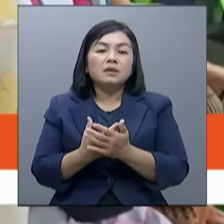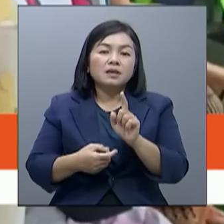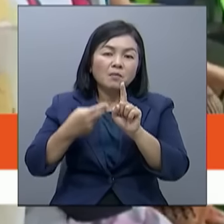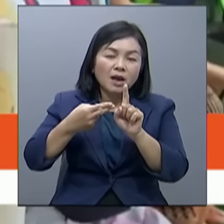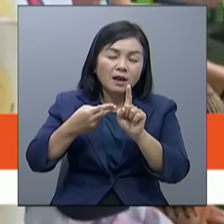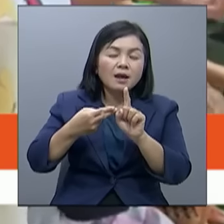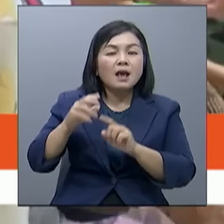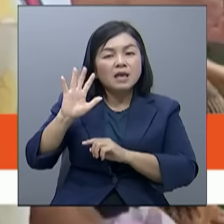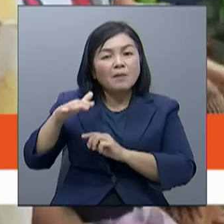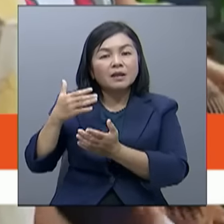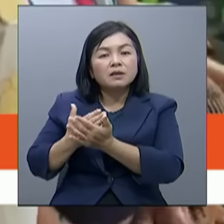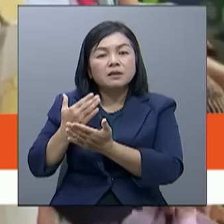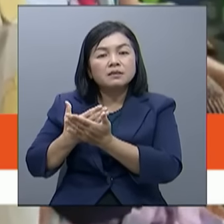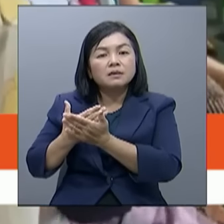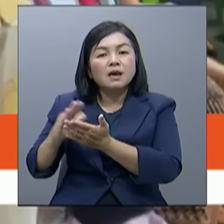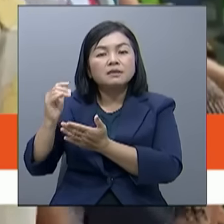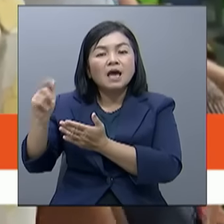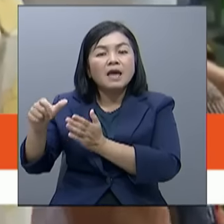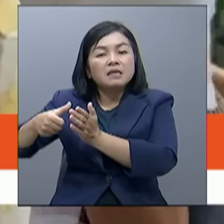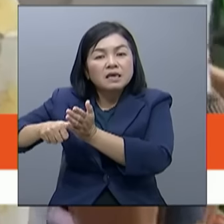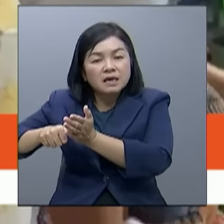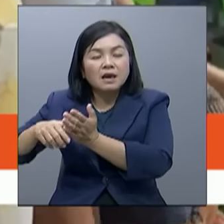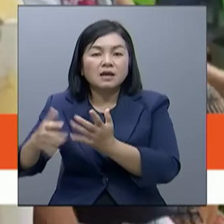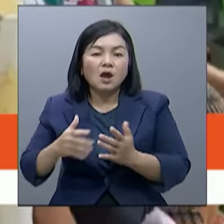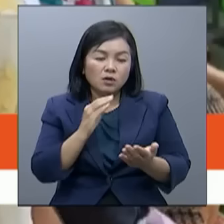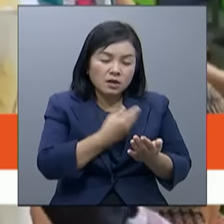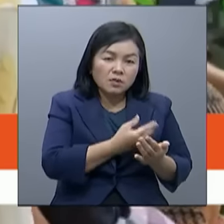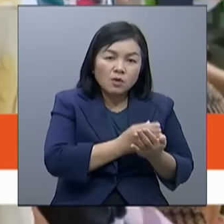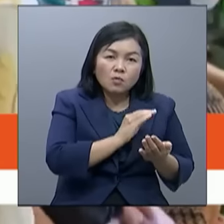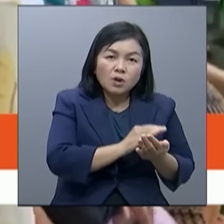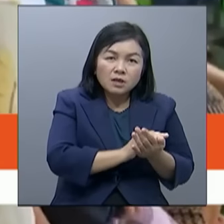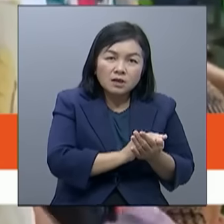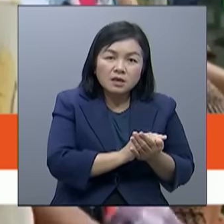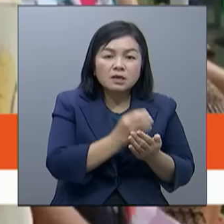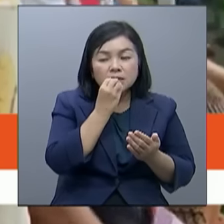5,000 นึงแค่หนี้เขาที่เหลือเขาจะเก็บไว้ซื้อนมแพมเพิร์สหลาน